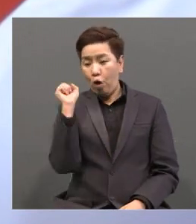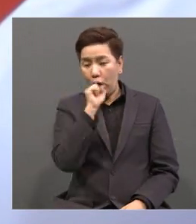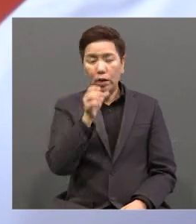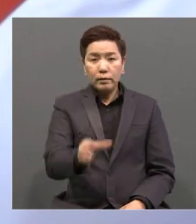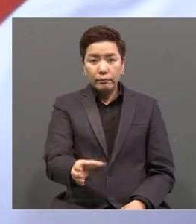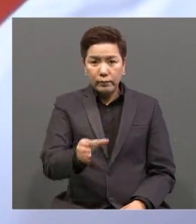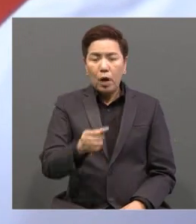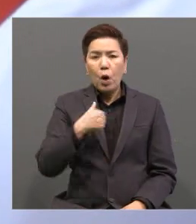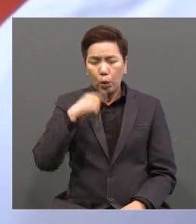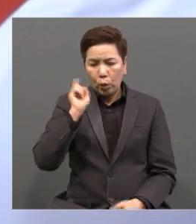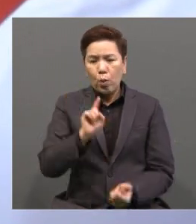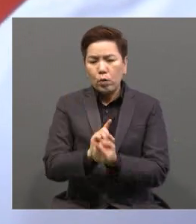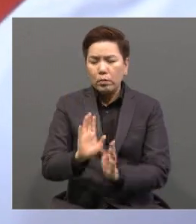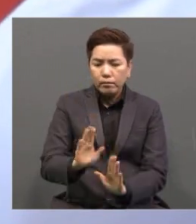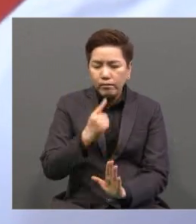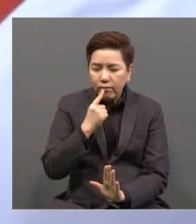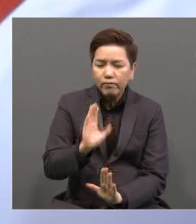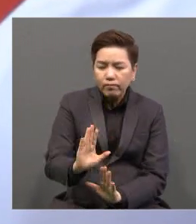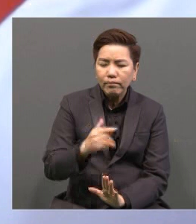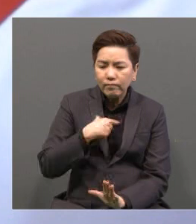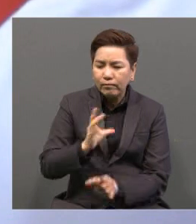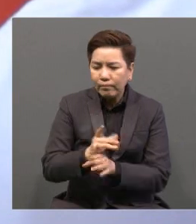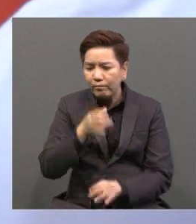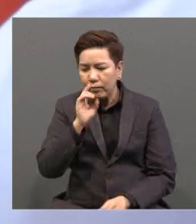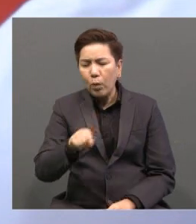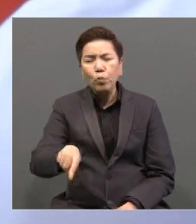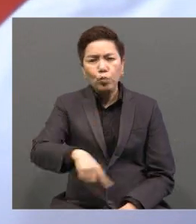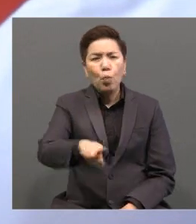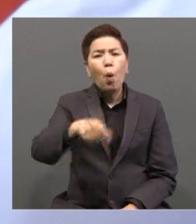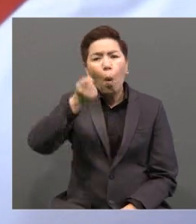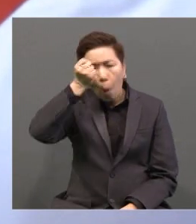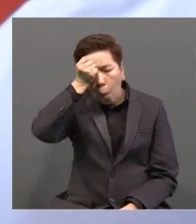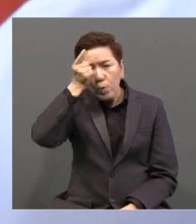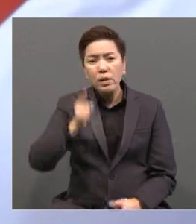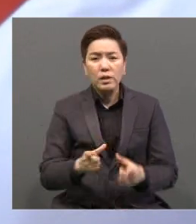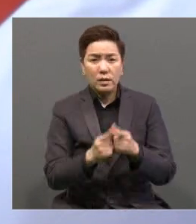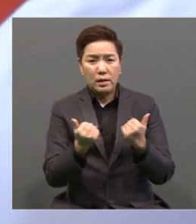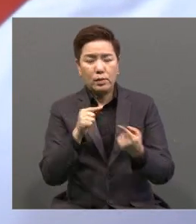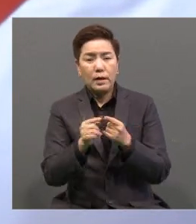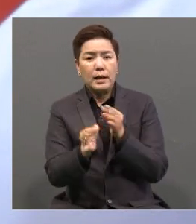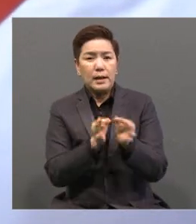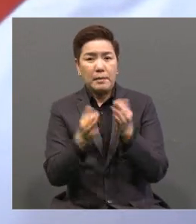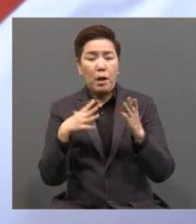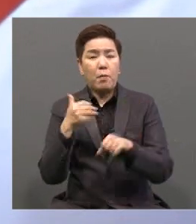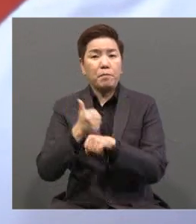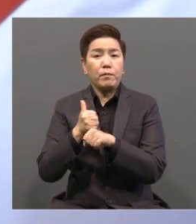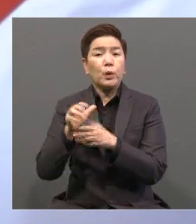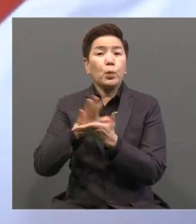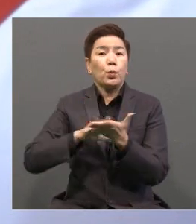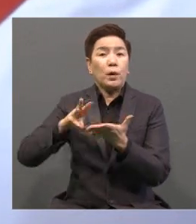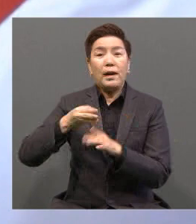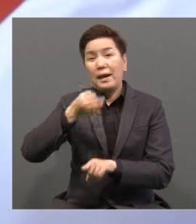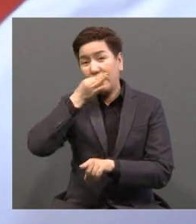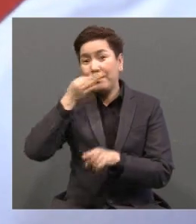นตรีนั้นต้องรู้จักบ่ายเบี่ยงค่ะคือลูกค้าเนี่ยก็น่าจะเข้าใจเรื่องที่เกิดขึ้นหลังการที่แจ้งของผู้อำนวยการวิทยาลัย